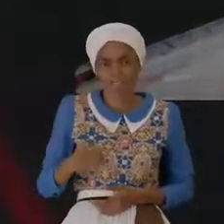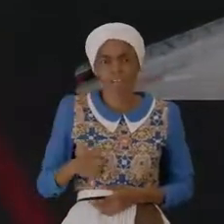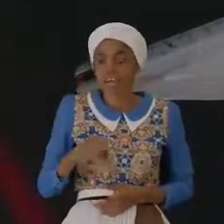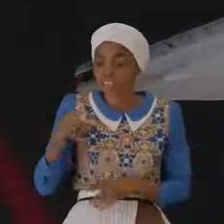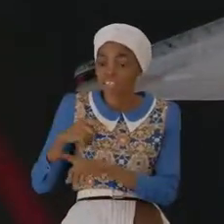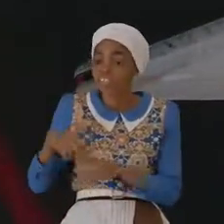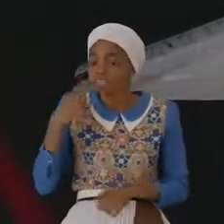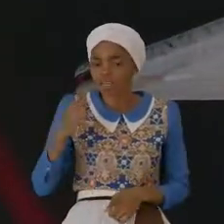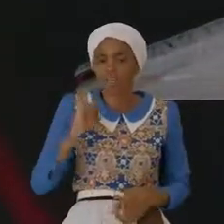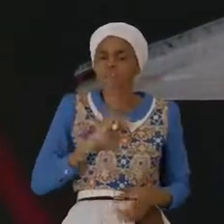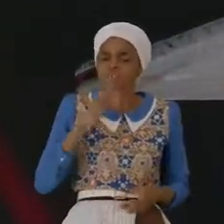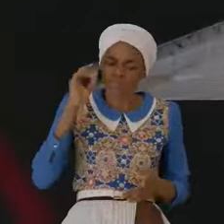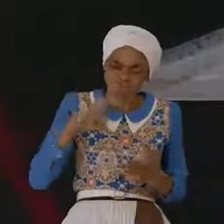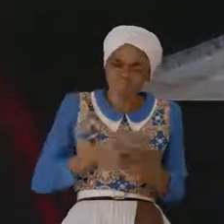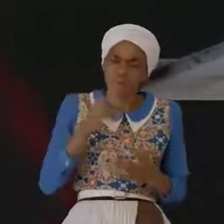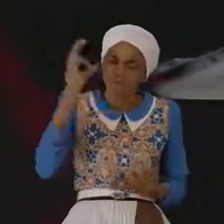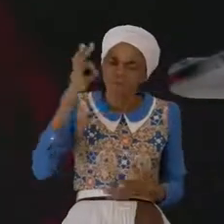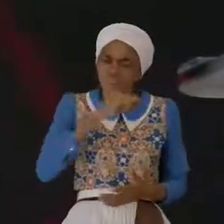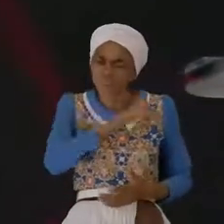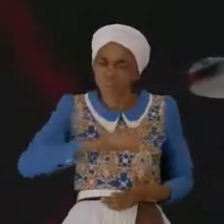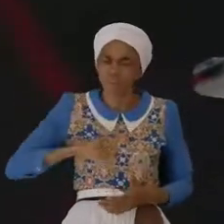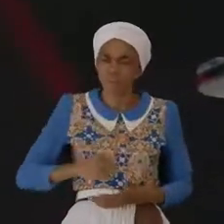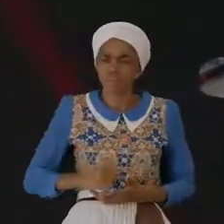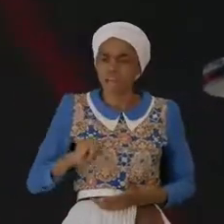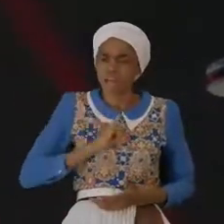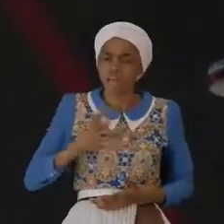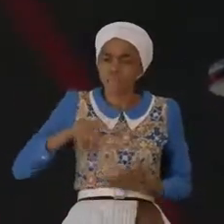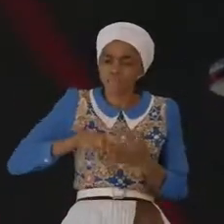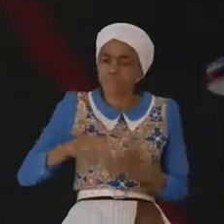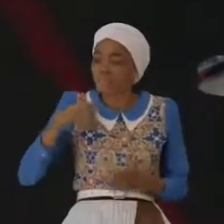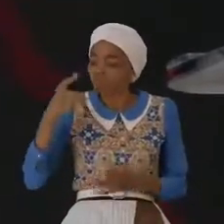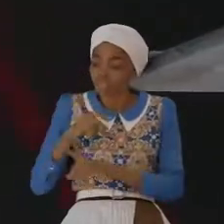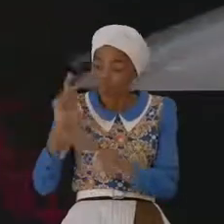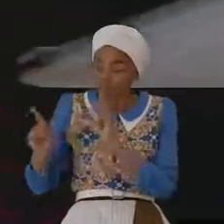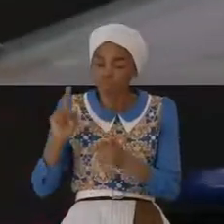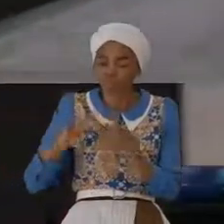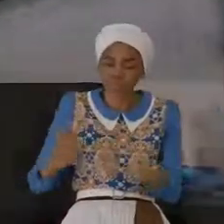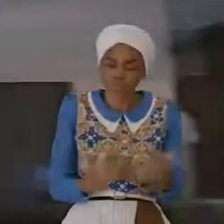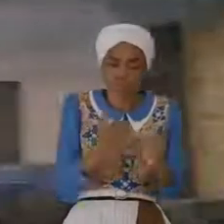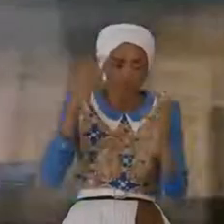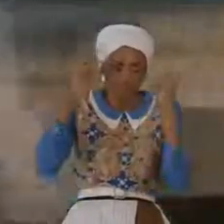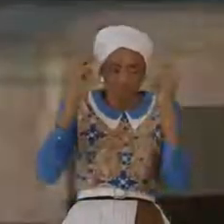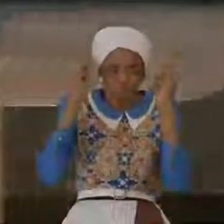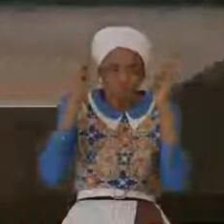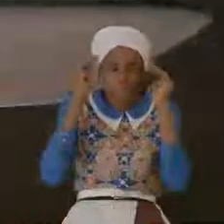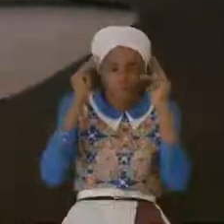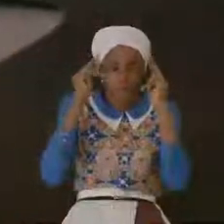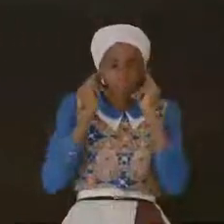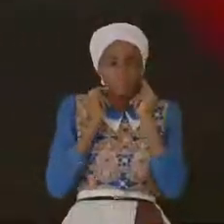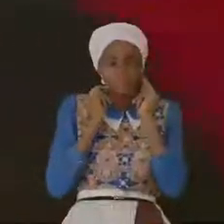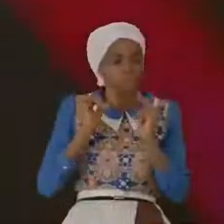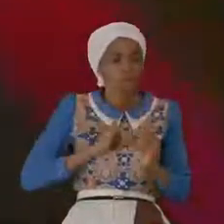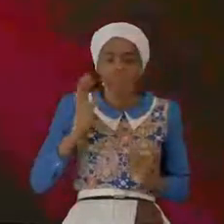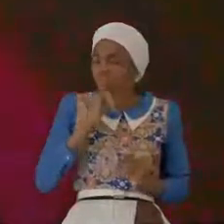la circoncision. Je dois leur dire de suivre Moïse. Je ne dois pas exalter Christ